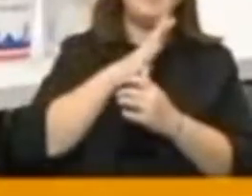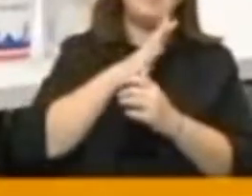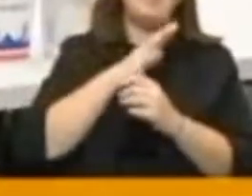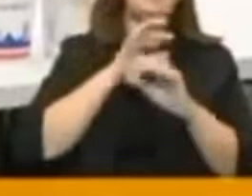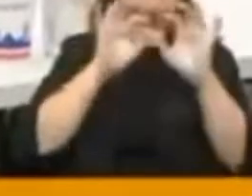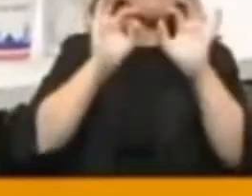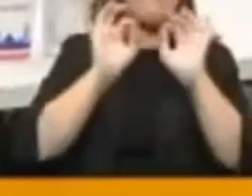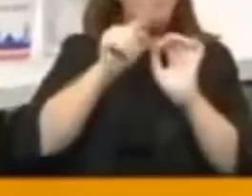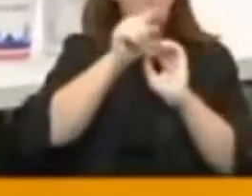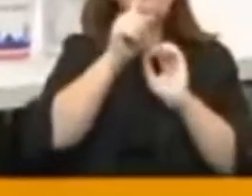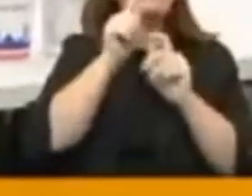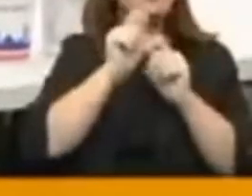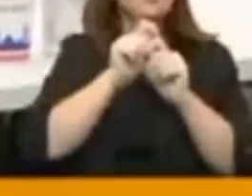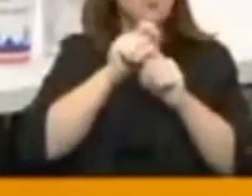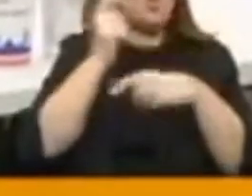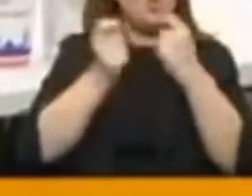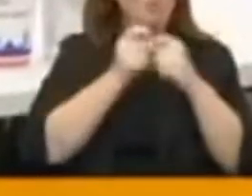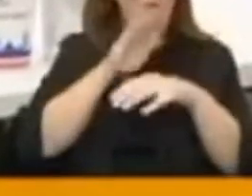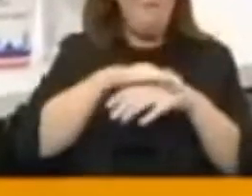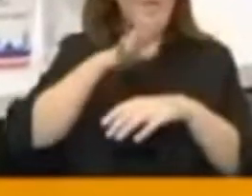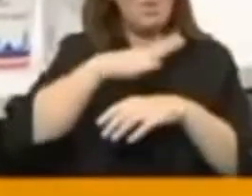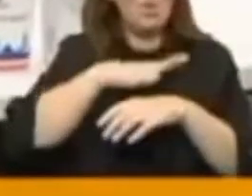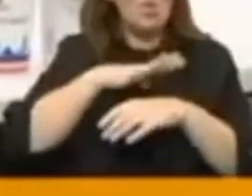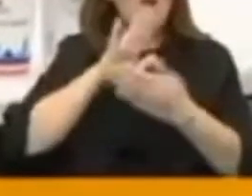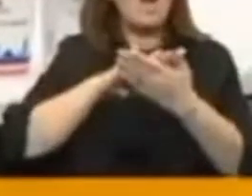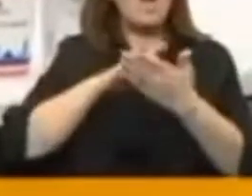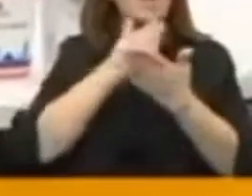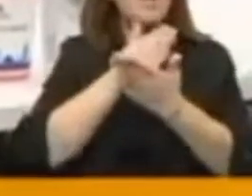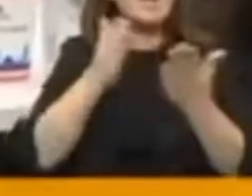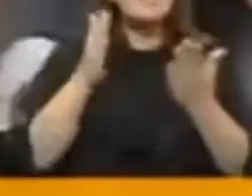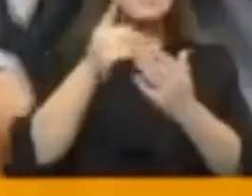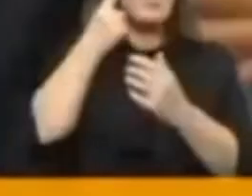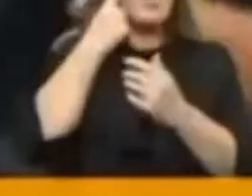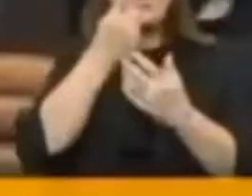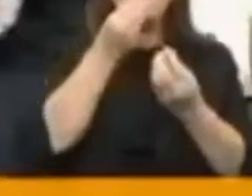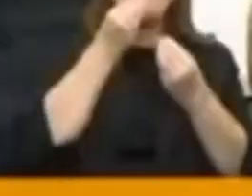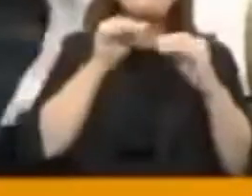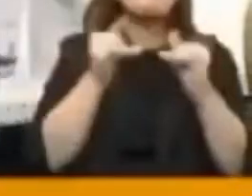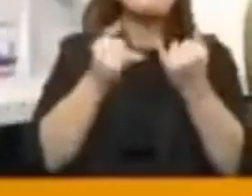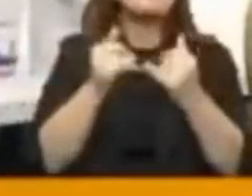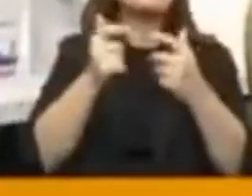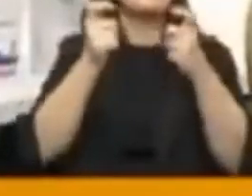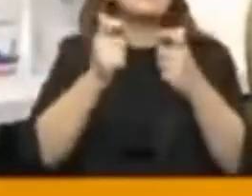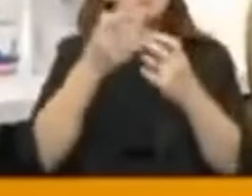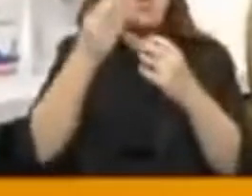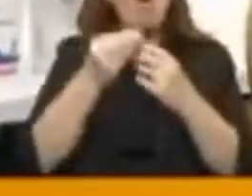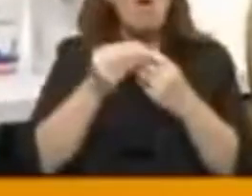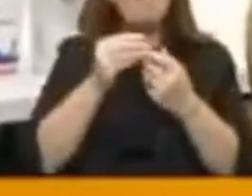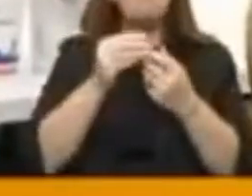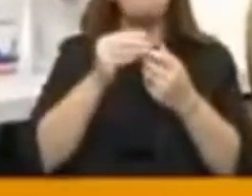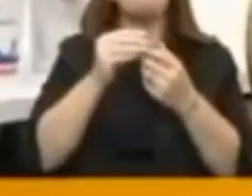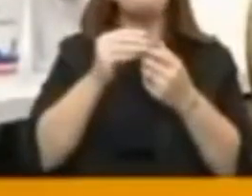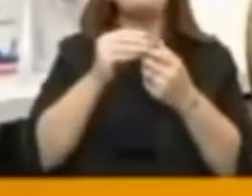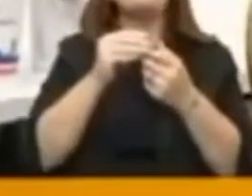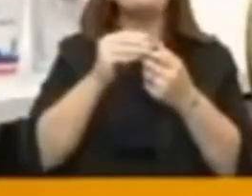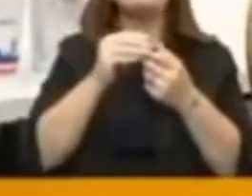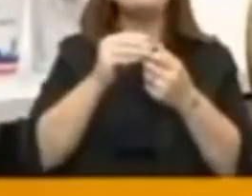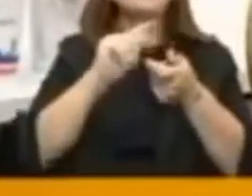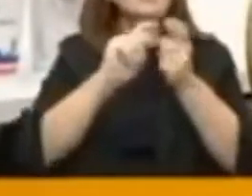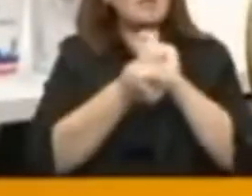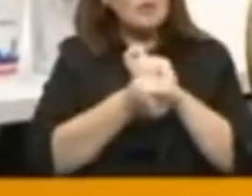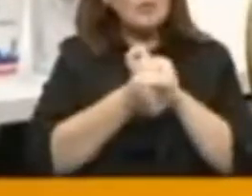orada bir çalışma yapmak istiyorsak arkadaşlar, mesire alanı olarak düzenlenme durumu var